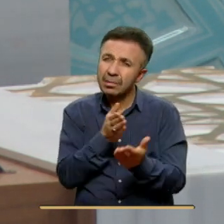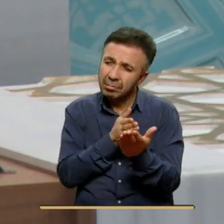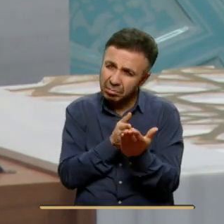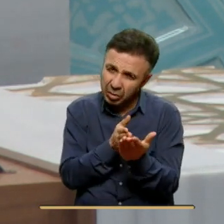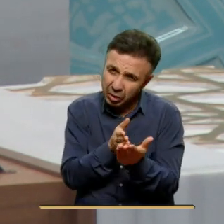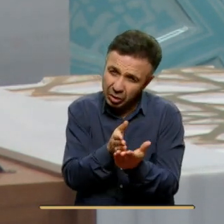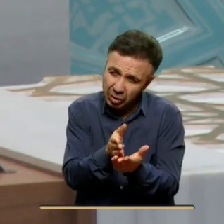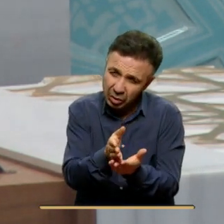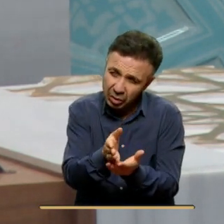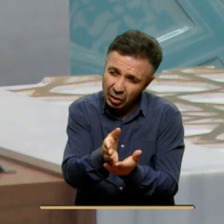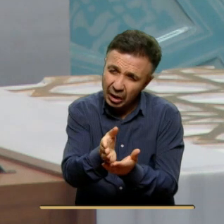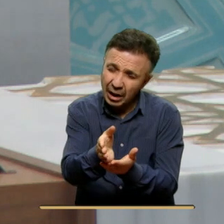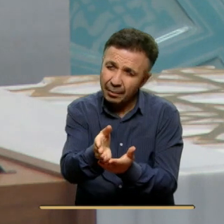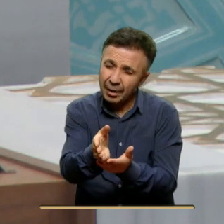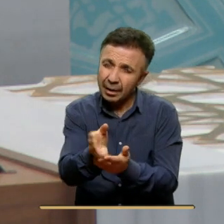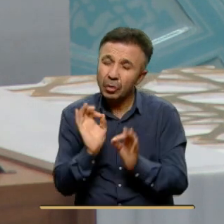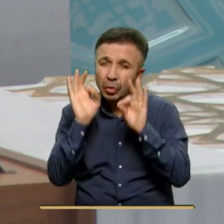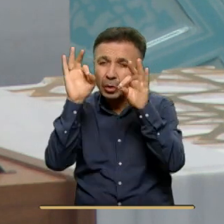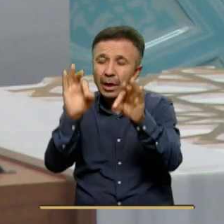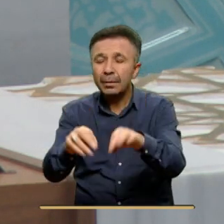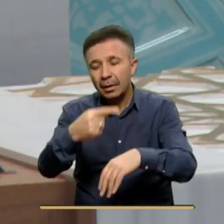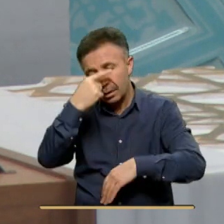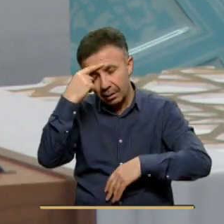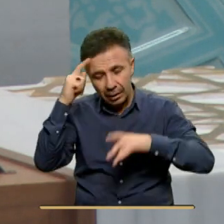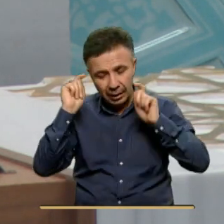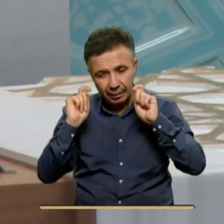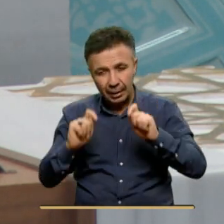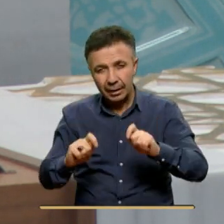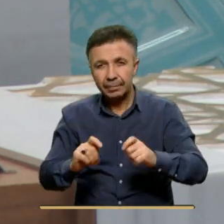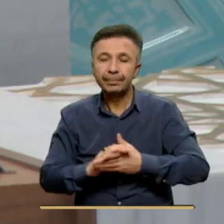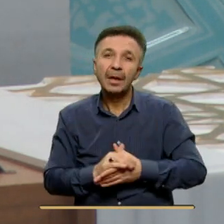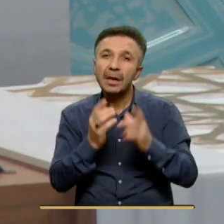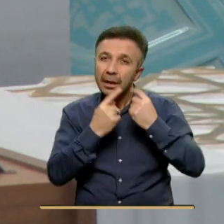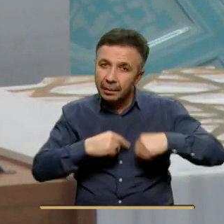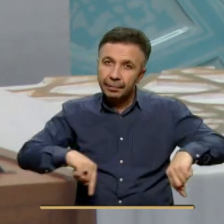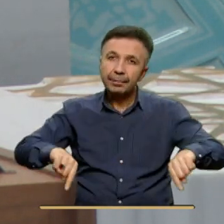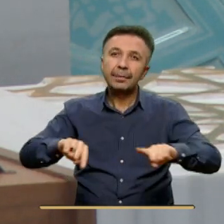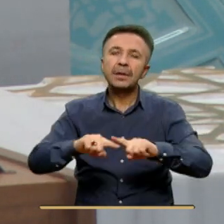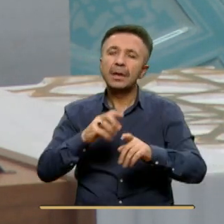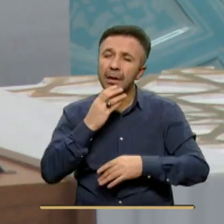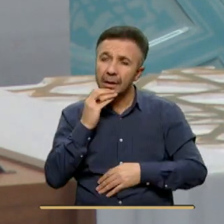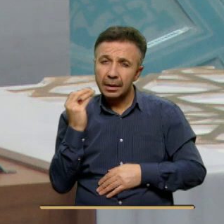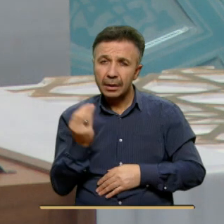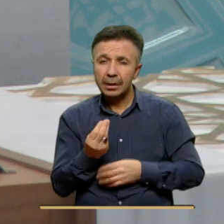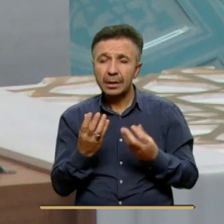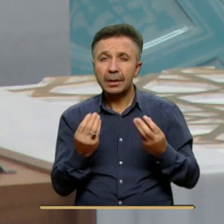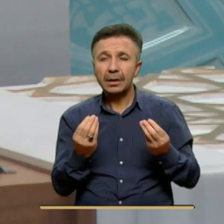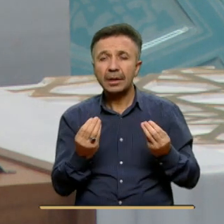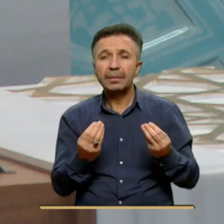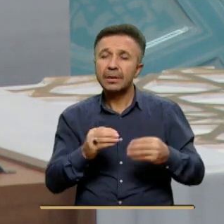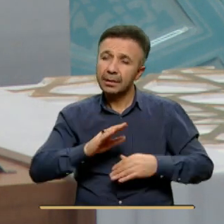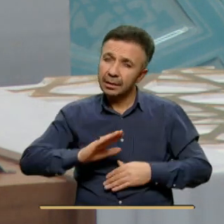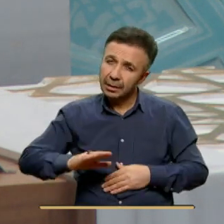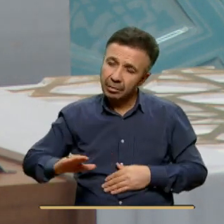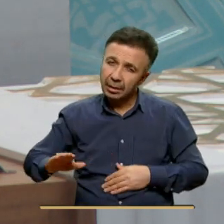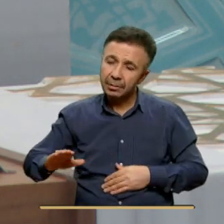doğruluk, hidayet nasip eylesin inşallah. Bizleri, gençlerimizi,